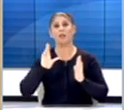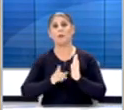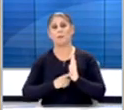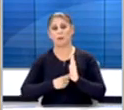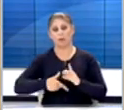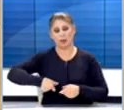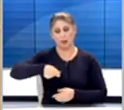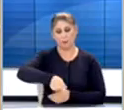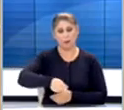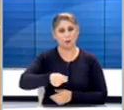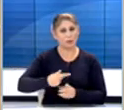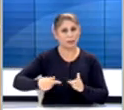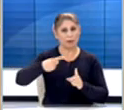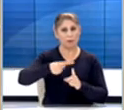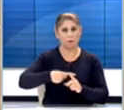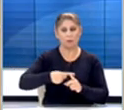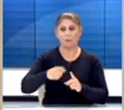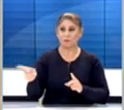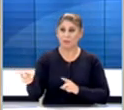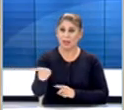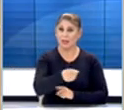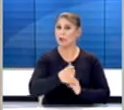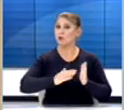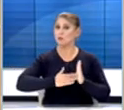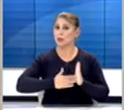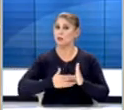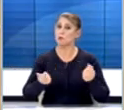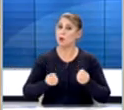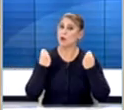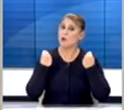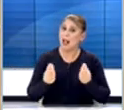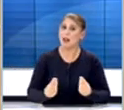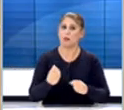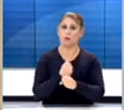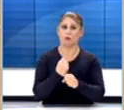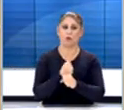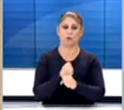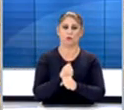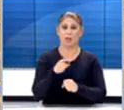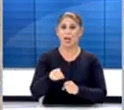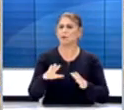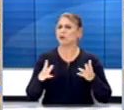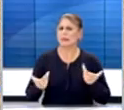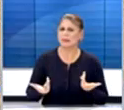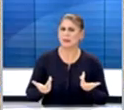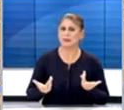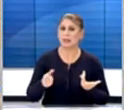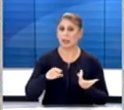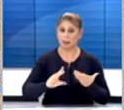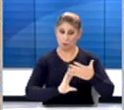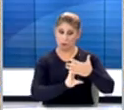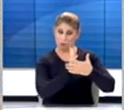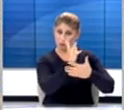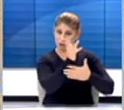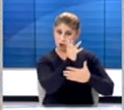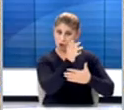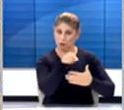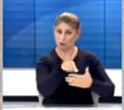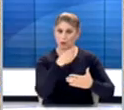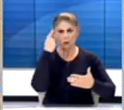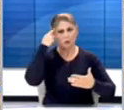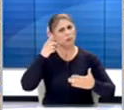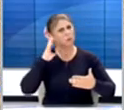πληρώνουμε κάτι παραπάνω εκείνους τους υπαλλήλους οι οποίοι κάνουν καλά τη δουλειά τους. Αυτό τι είναι? Είναι προοδευτικό?